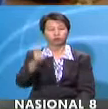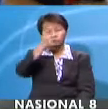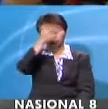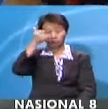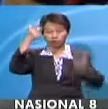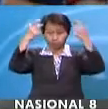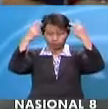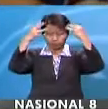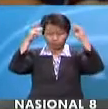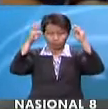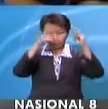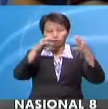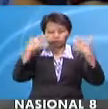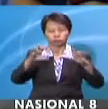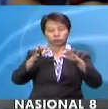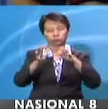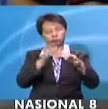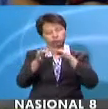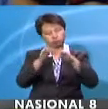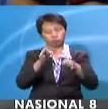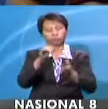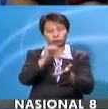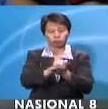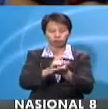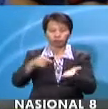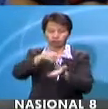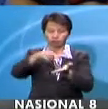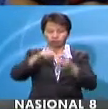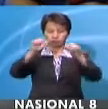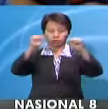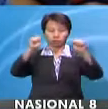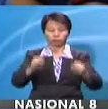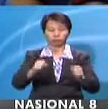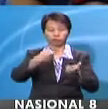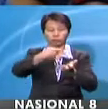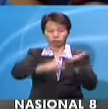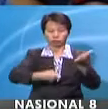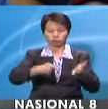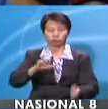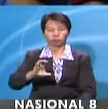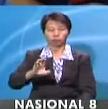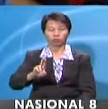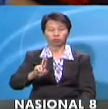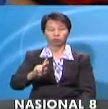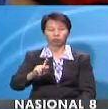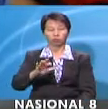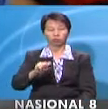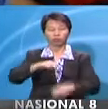Perdana Menteri dan semua pihak yang telah menjatuhkan perkara itu. Ini adalah sistem pencukaian yang agak lebih